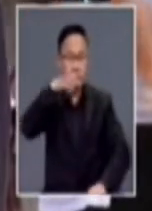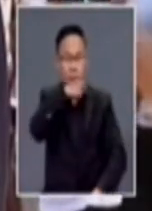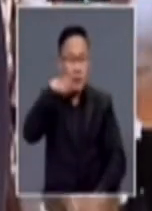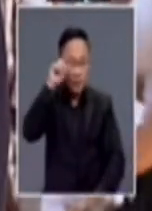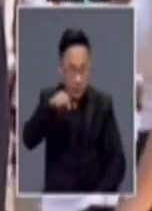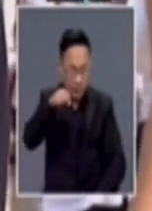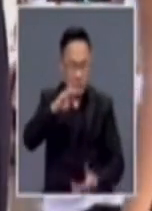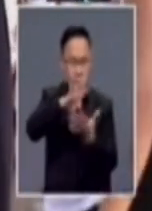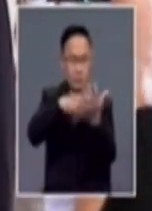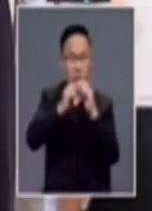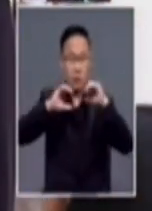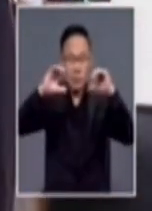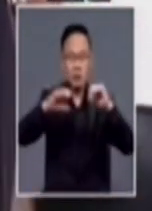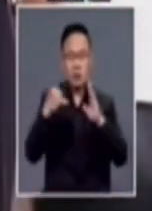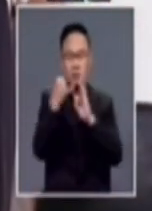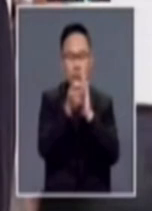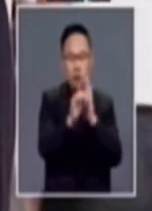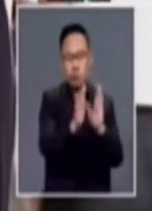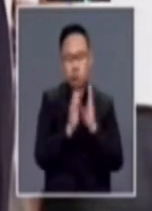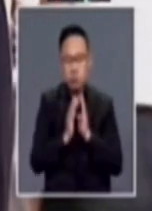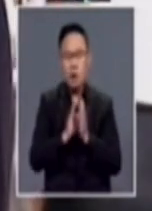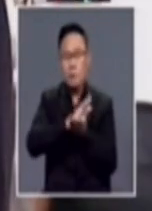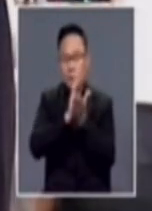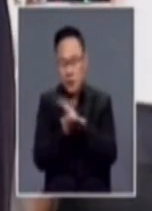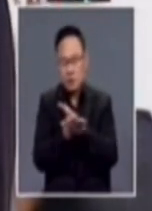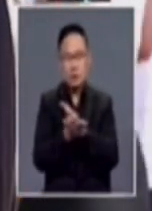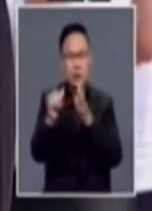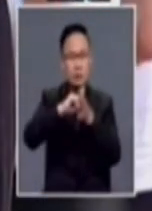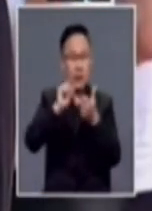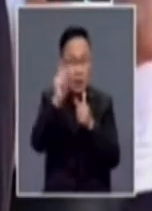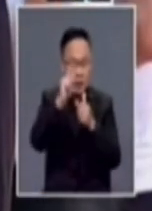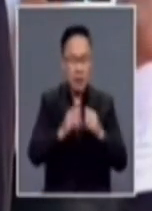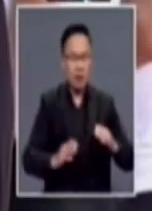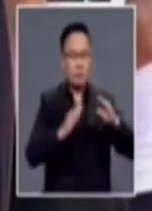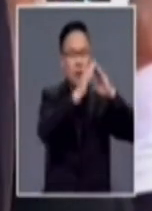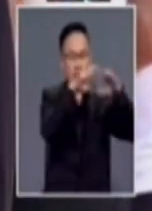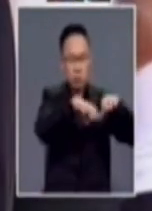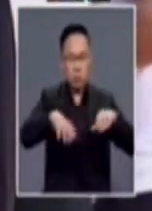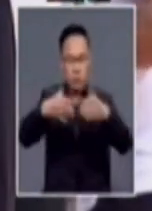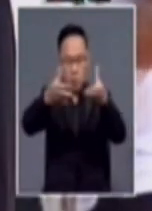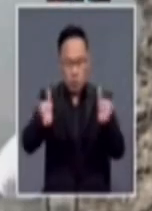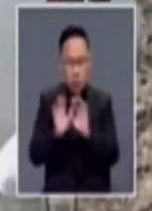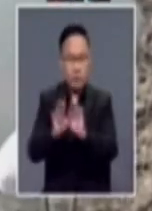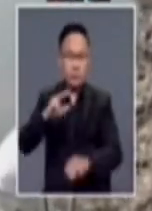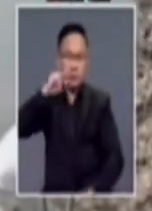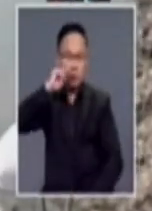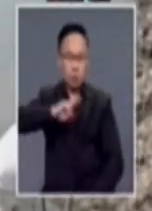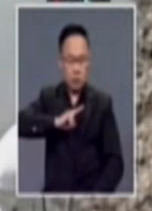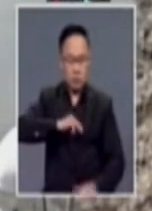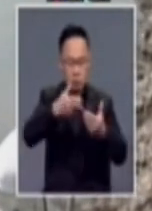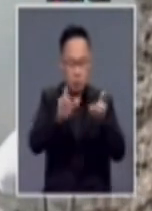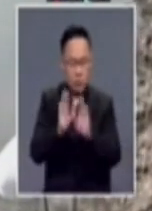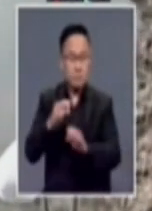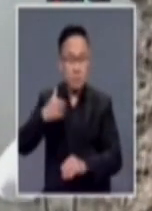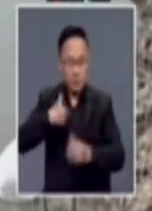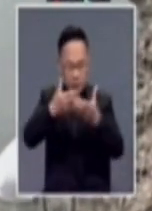าเป็นยุทธศาสตร์ก็คือทุกครัวเรือนต้องมีถังน้ำนะครับทุกหมู่บ้านจะมีระบบน้ำบาดาลทุกตำบลจะต้องมี